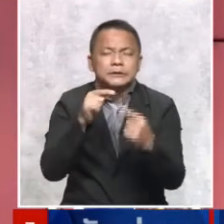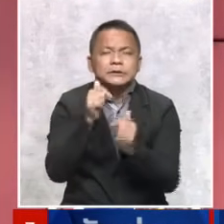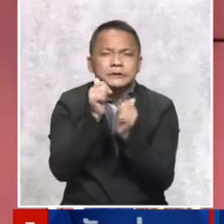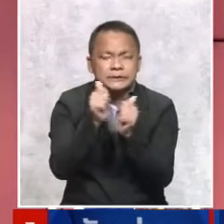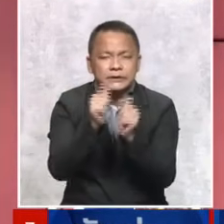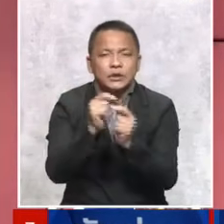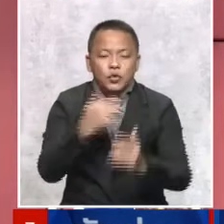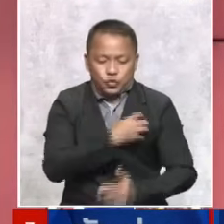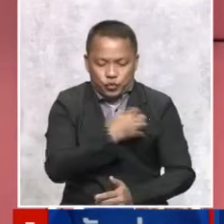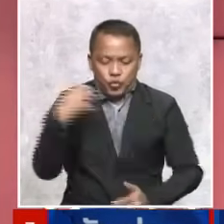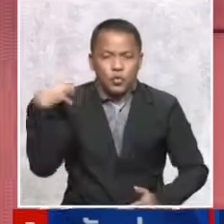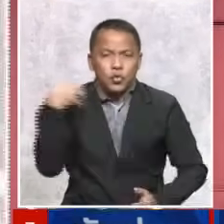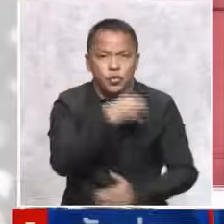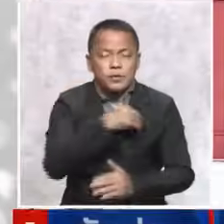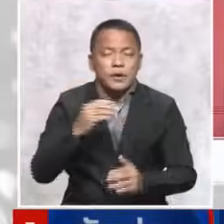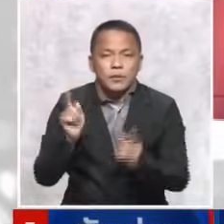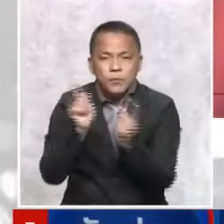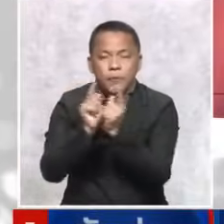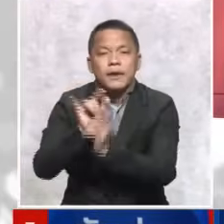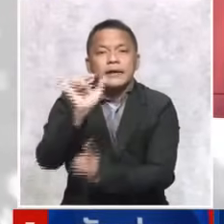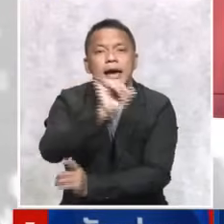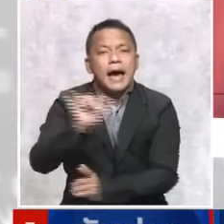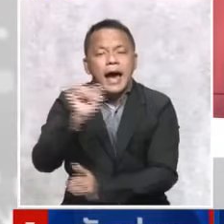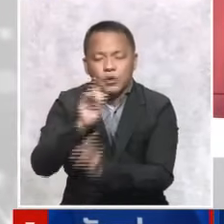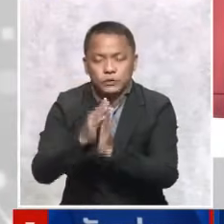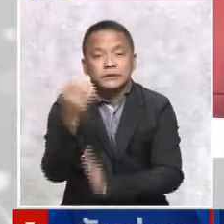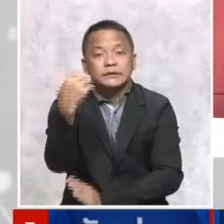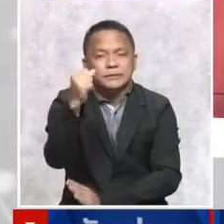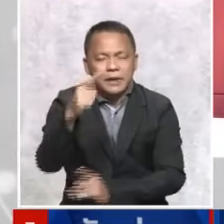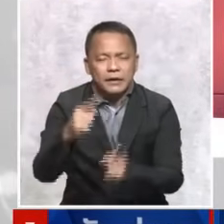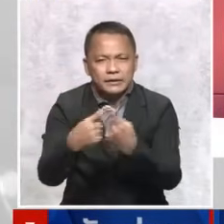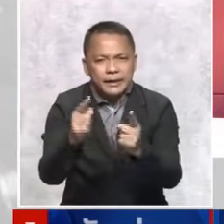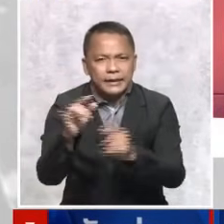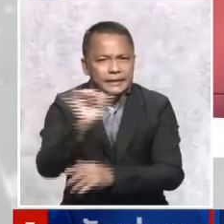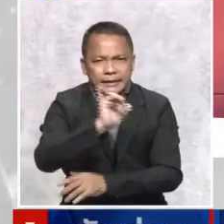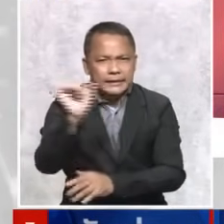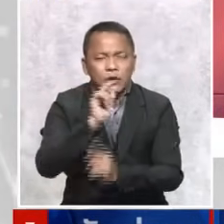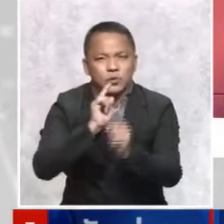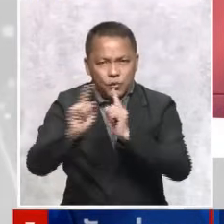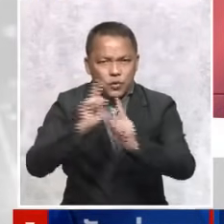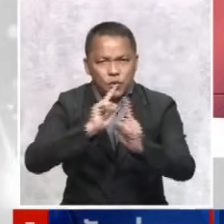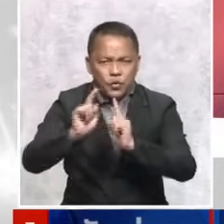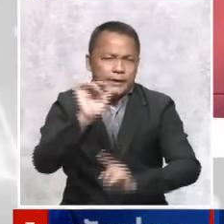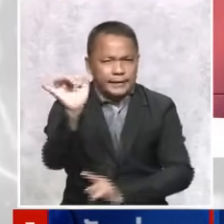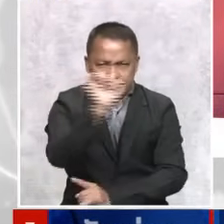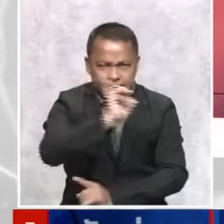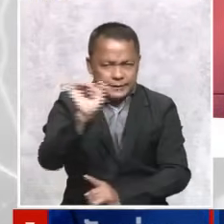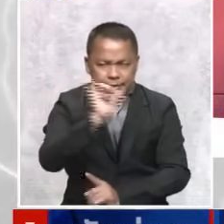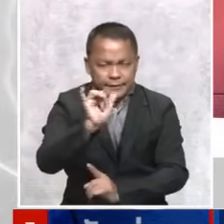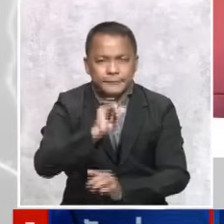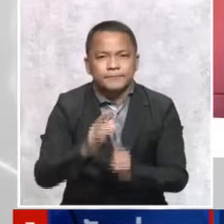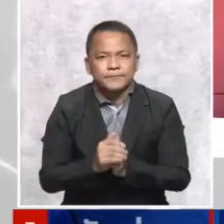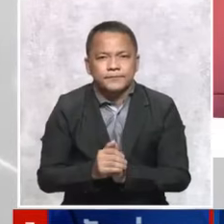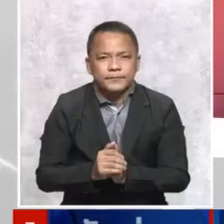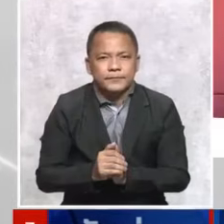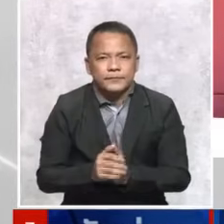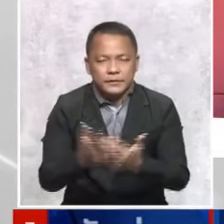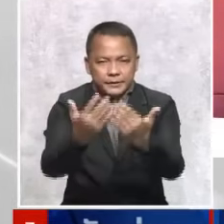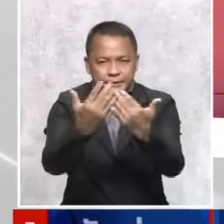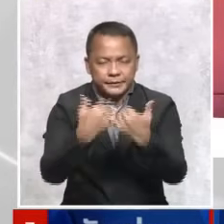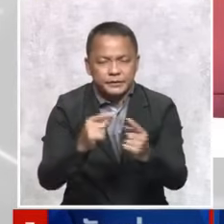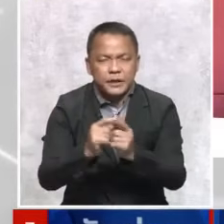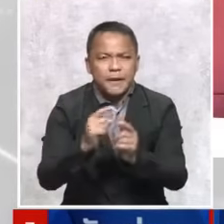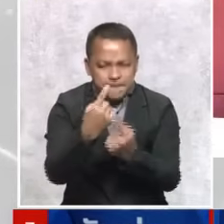านทูตได้ประสานติดต่อญาติตัวประกันทั้ง10รายแล้วแต่อาจยังไม่สามารถพูดคุยกับตัวประกันได้โดยตรงซึ่งสิ่